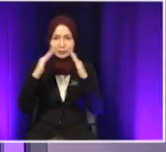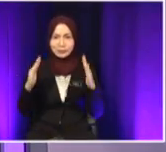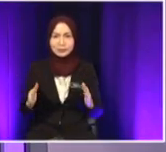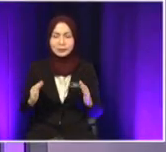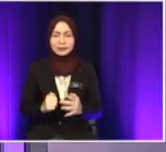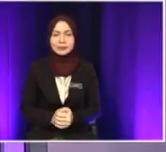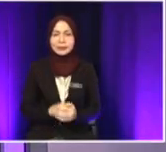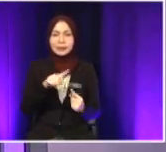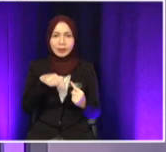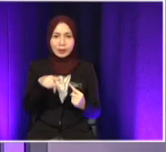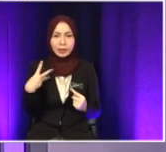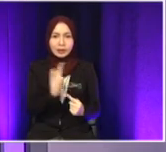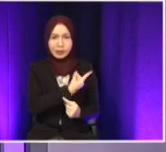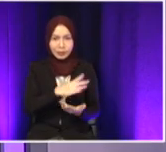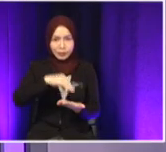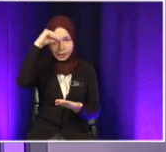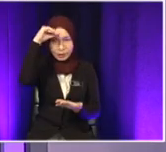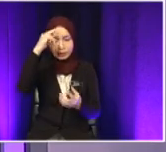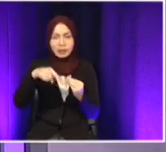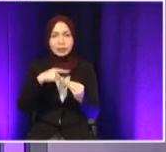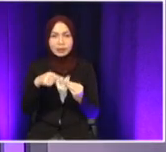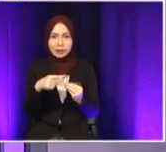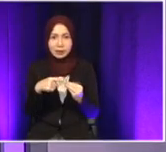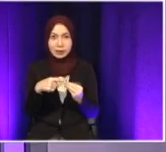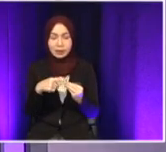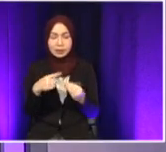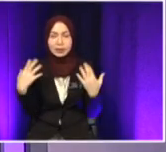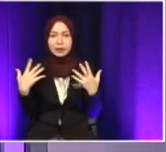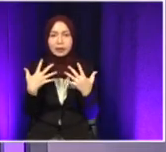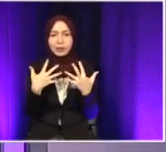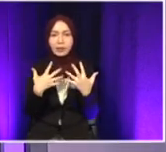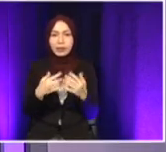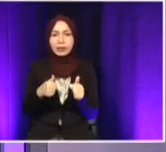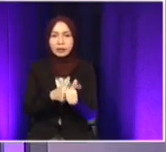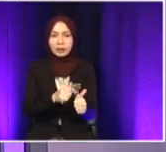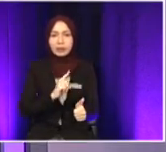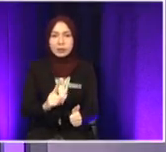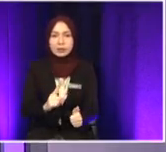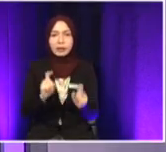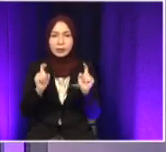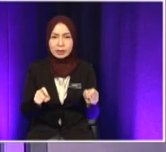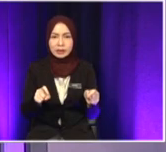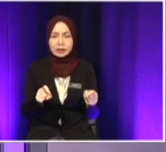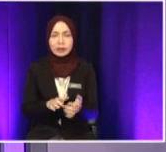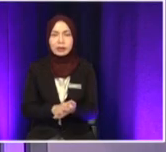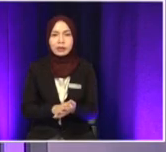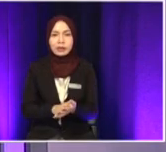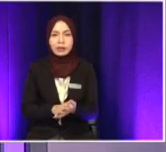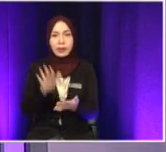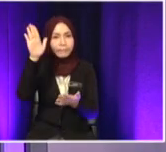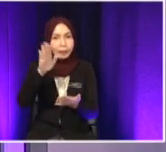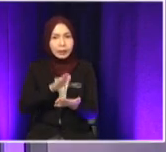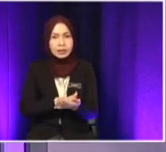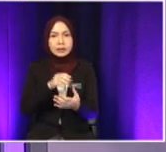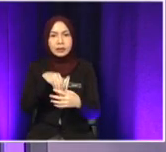apabila kita belajar tentang hiburan menurut Islam aplikasikan dalam kehidupan kita nak